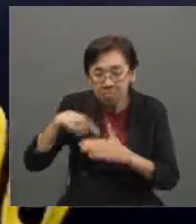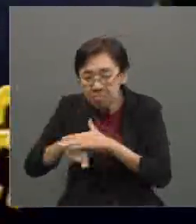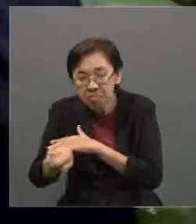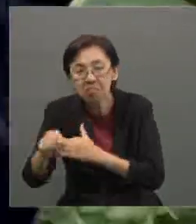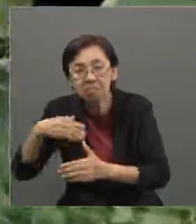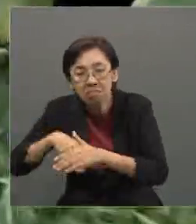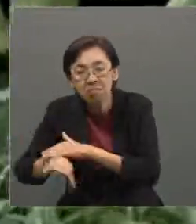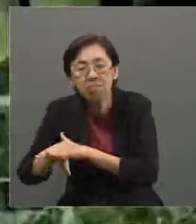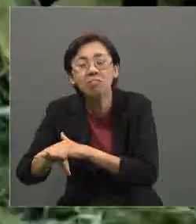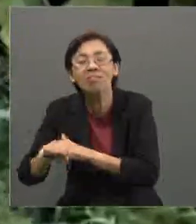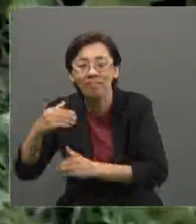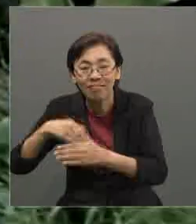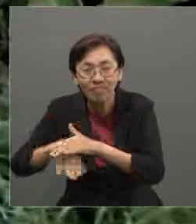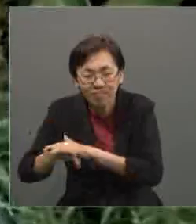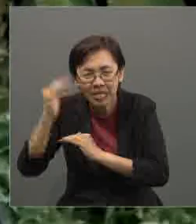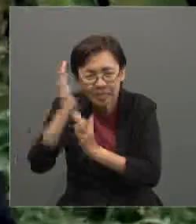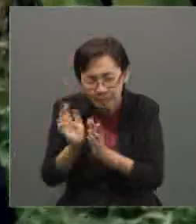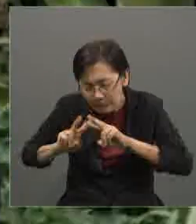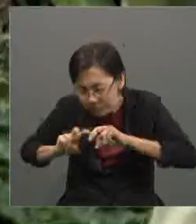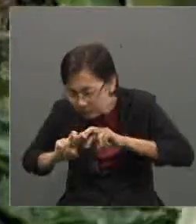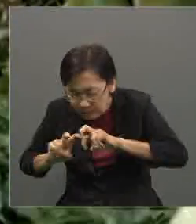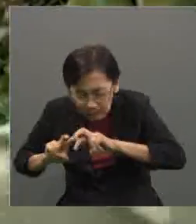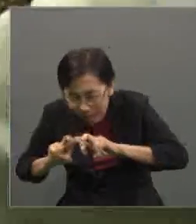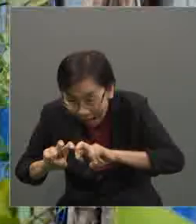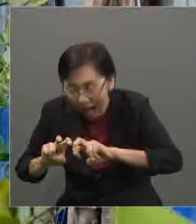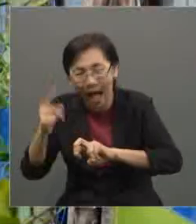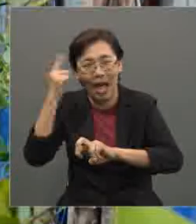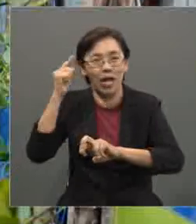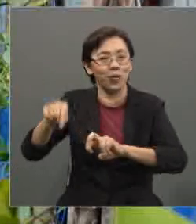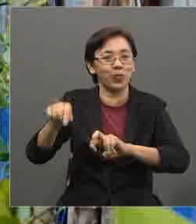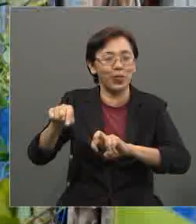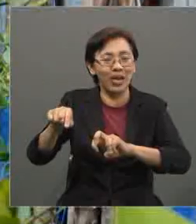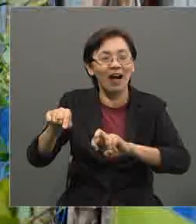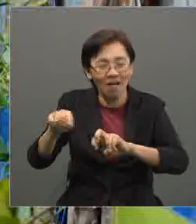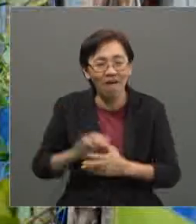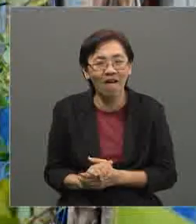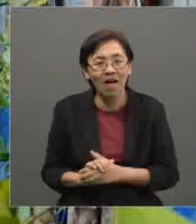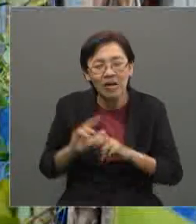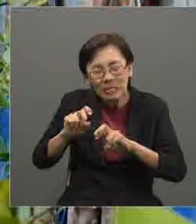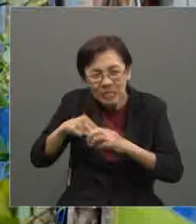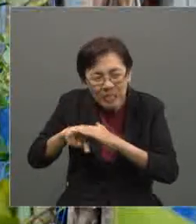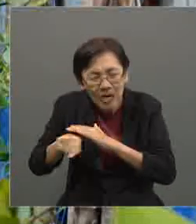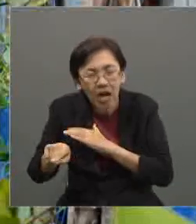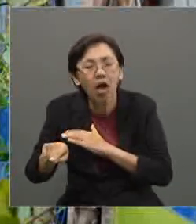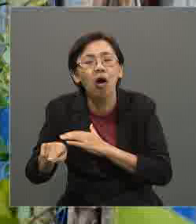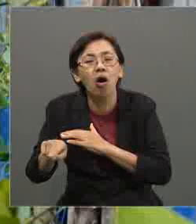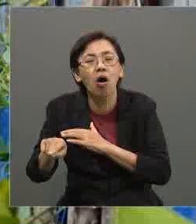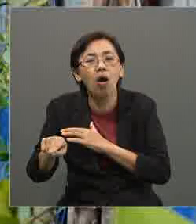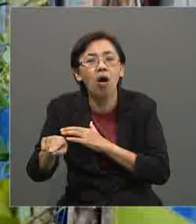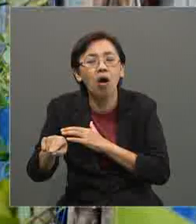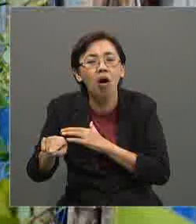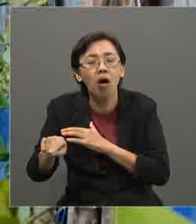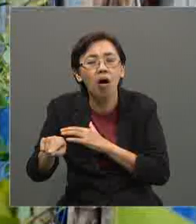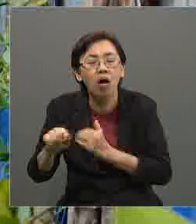หนีออกมาจากบ้านนะคะตำรวจก็สืบสวนติดตามจนมาได้เบาะแสว่ากำลังไปมีความสัมพันธ์เป็นมือที่